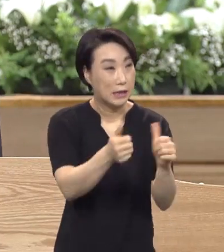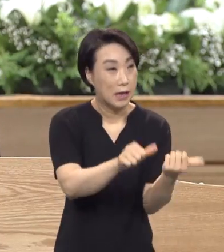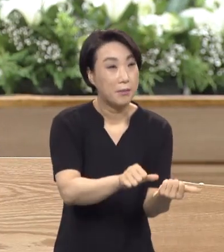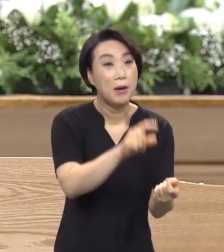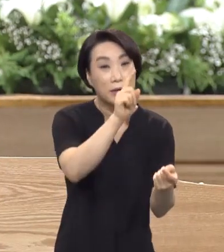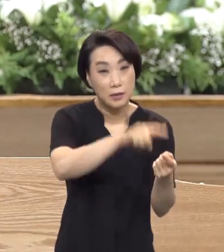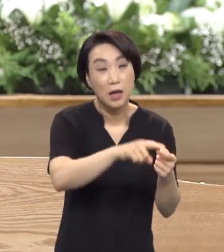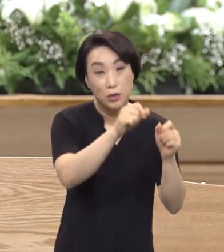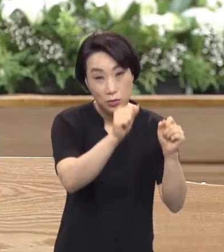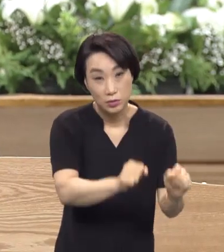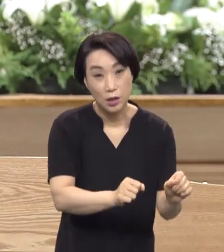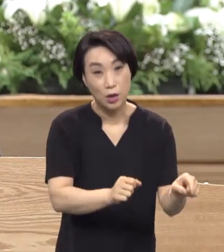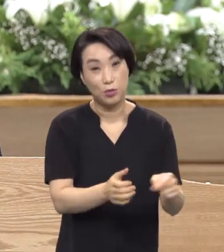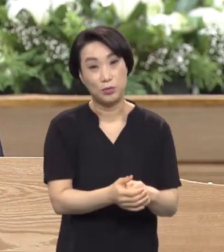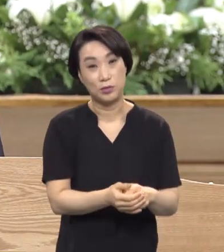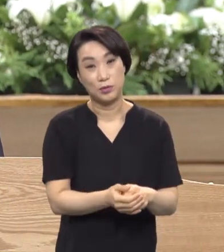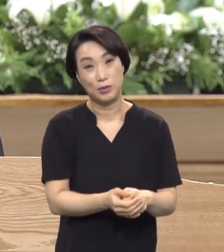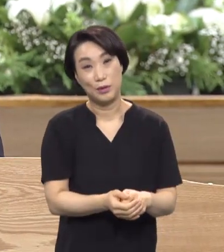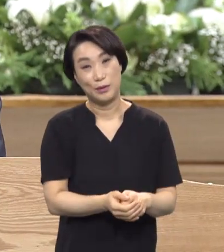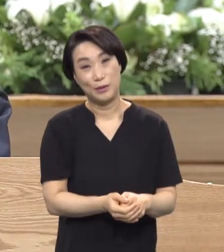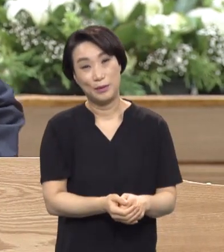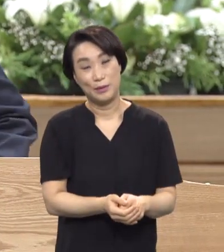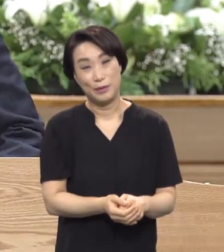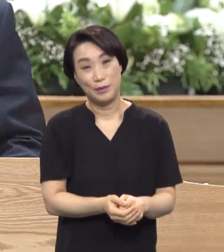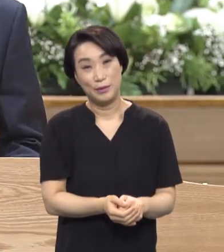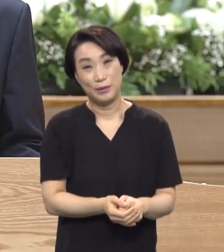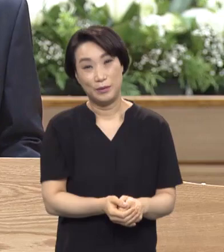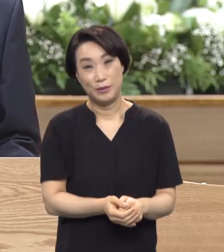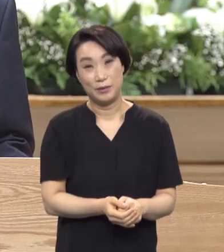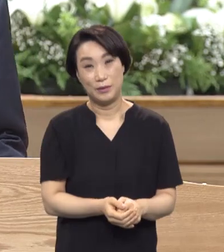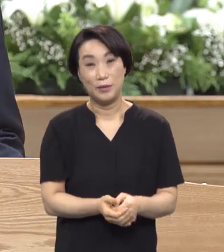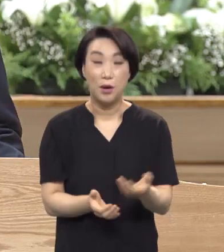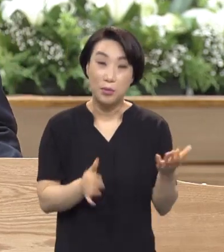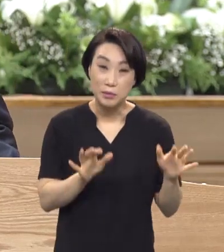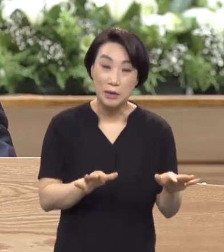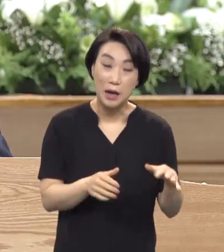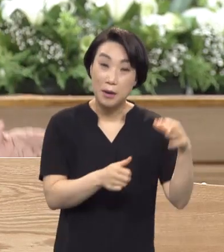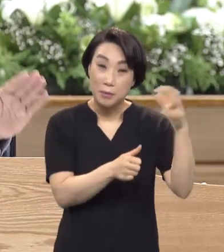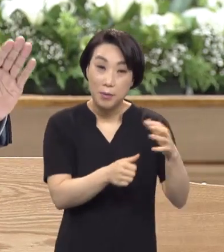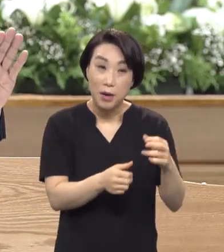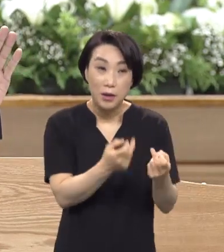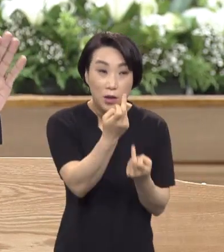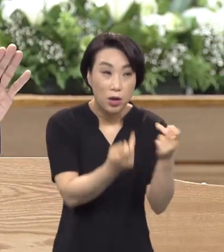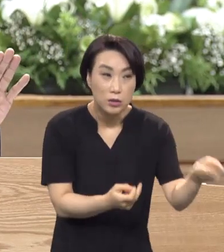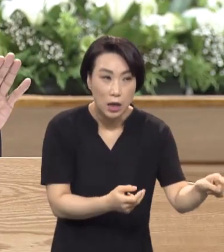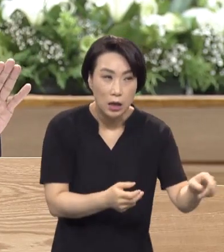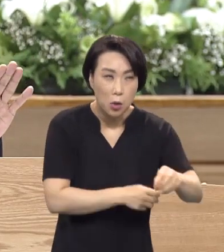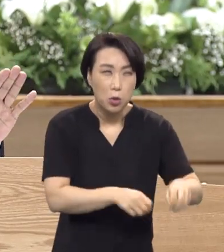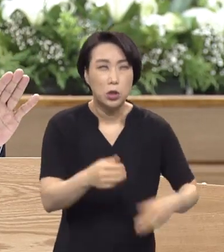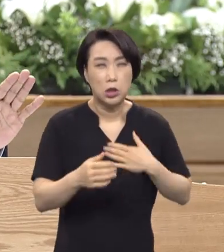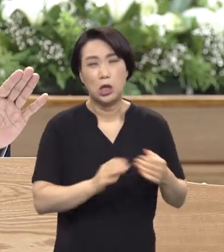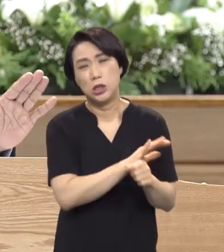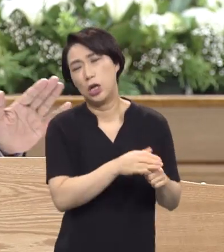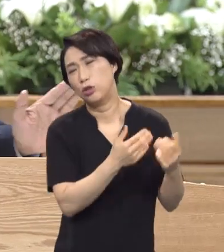사망에 거하느니라. 거하느니라 그랬어요. 핍박하는 형제를 사랑하라는